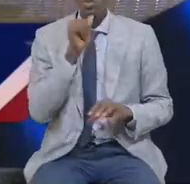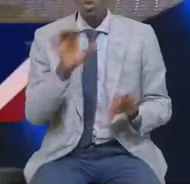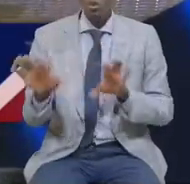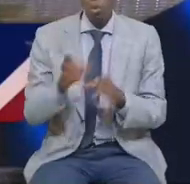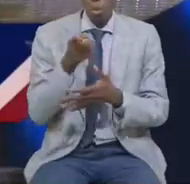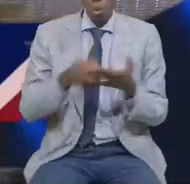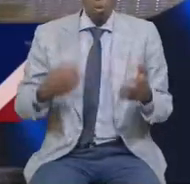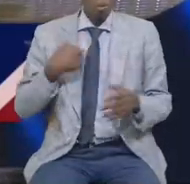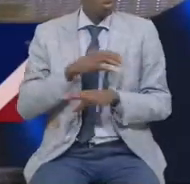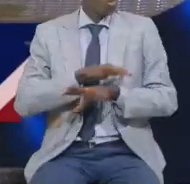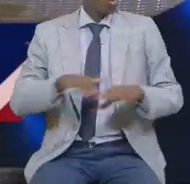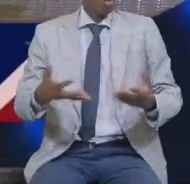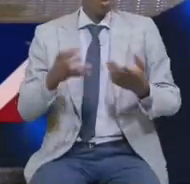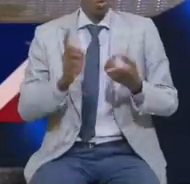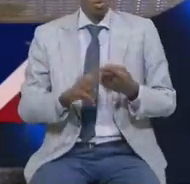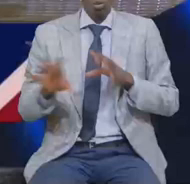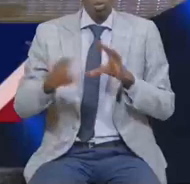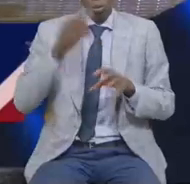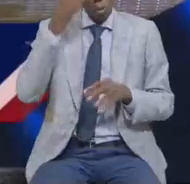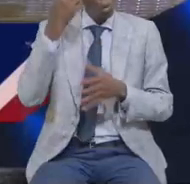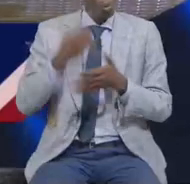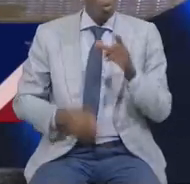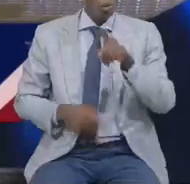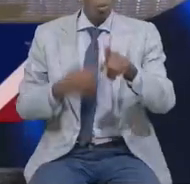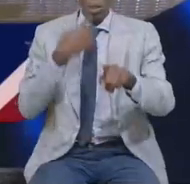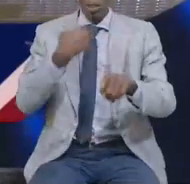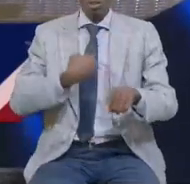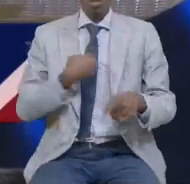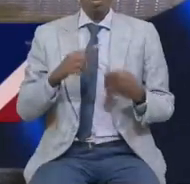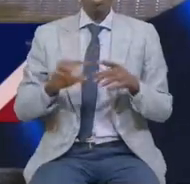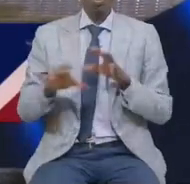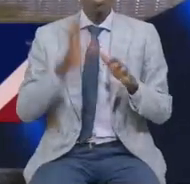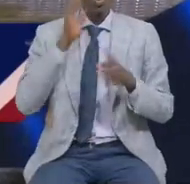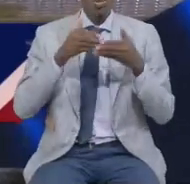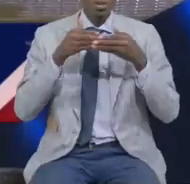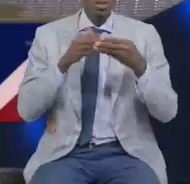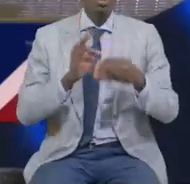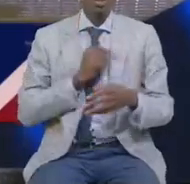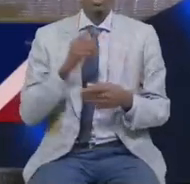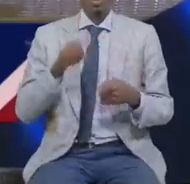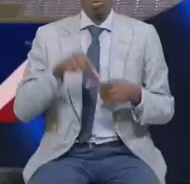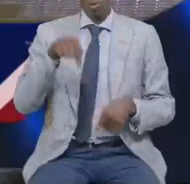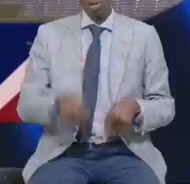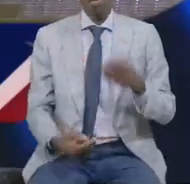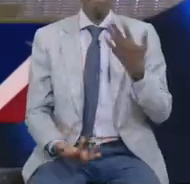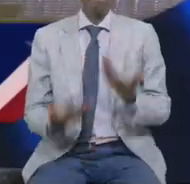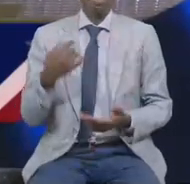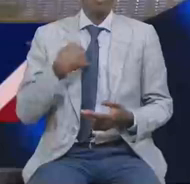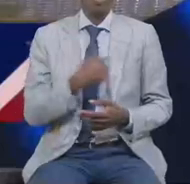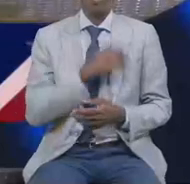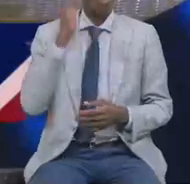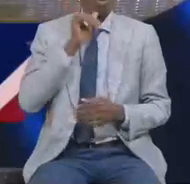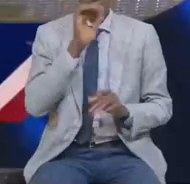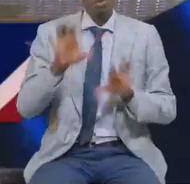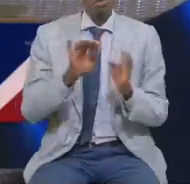ce que tu nous dis de faire là, nous conduira en enfer. Nous n'allons pas faire cela. Nous n'allons pas aller en